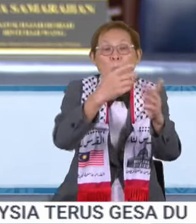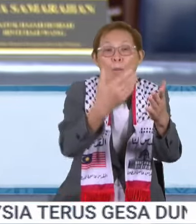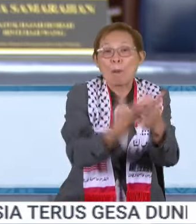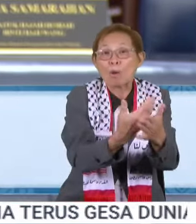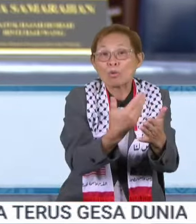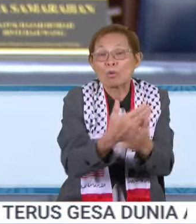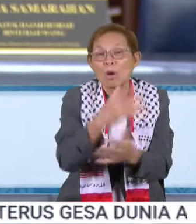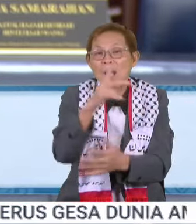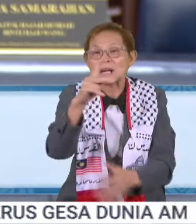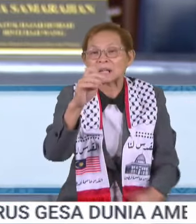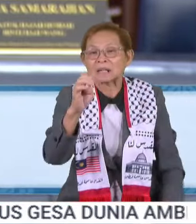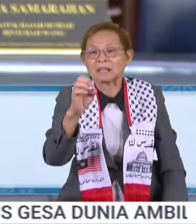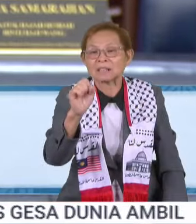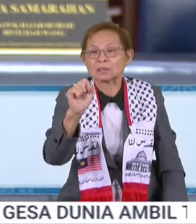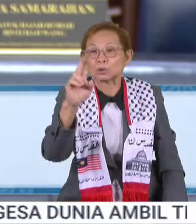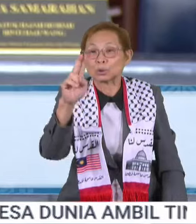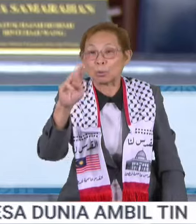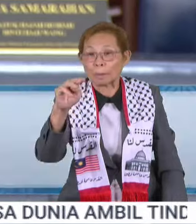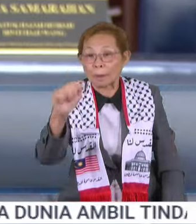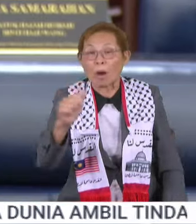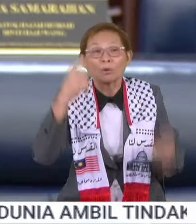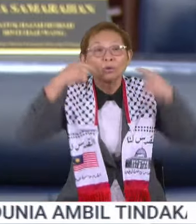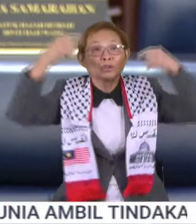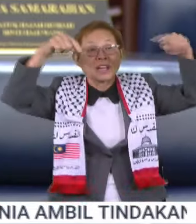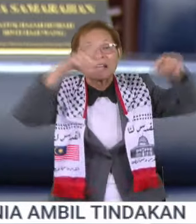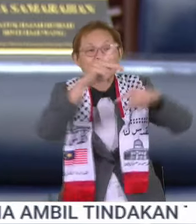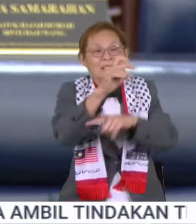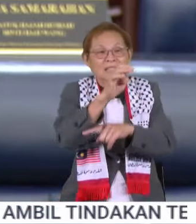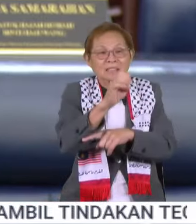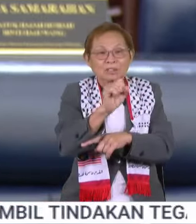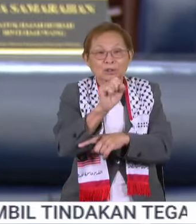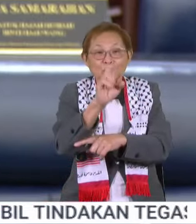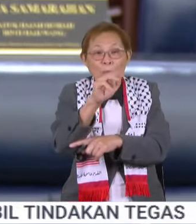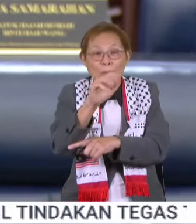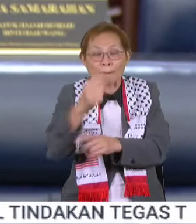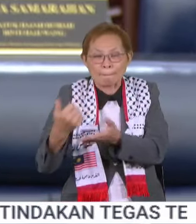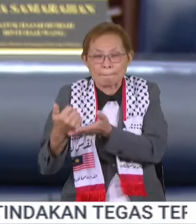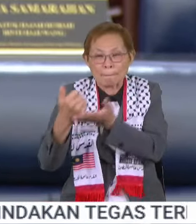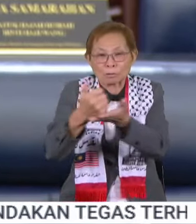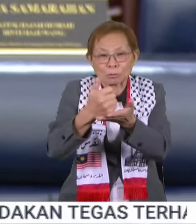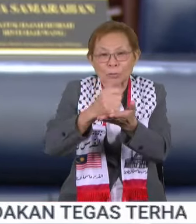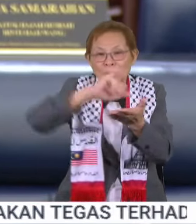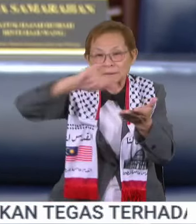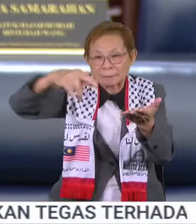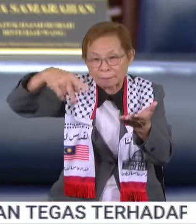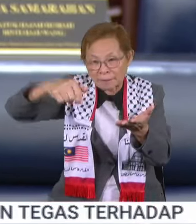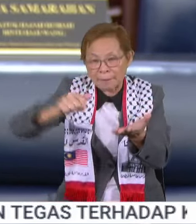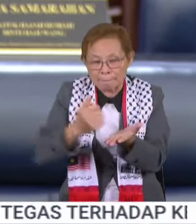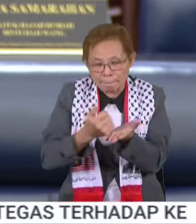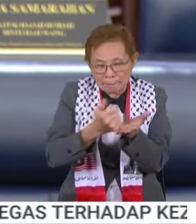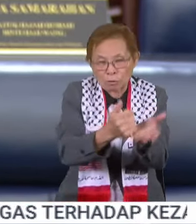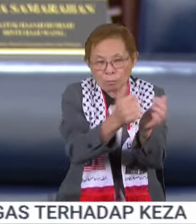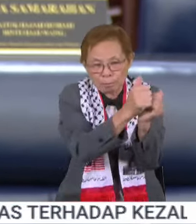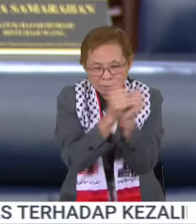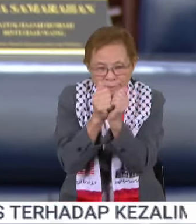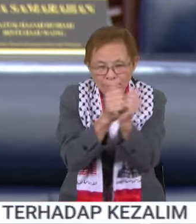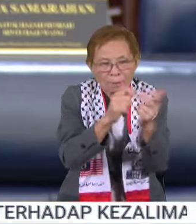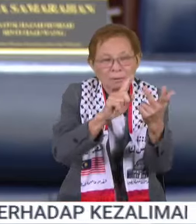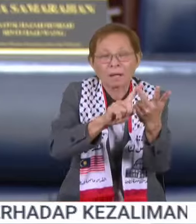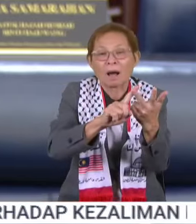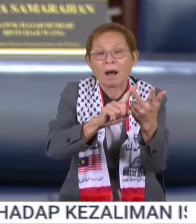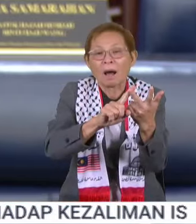KESUMA. Bagi mencapai dasar ini, KESUMA dibantu oleh Jabatan Perkhidmatan Awam JPA bersama-sama